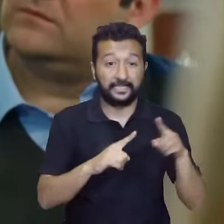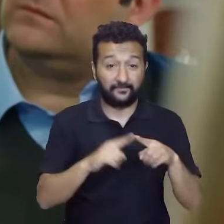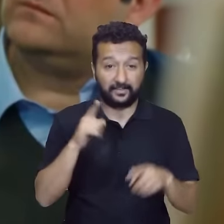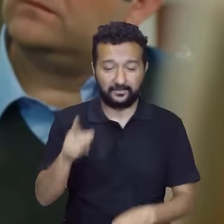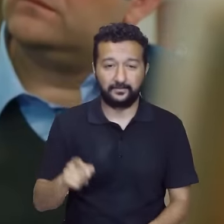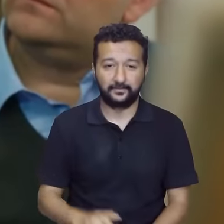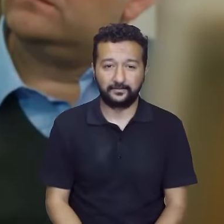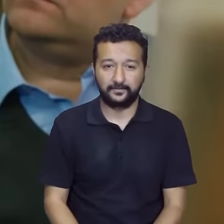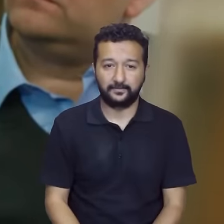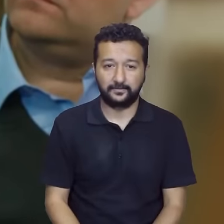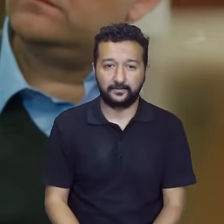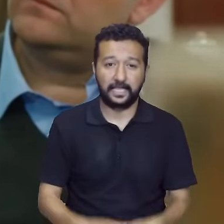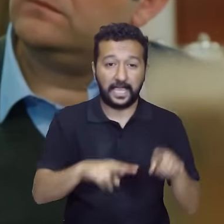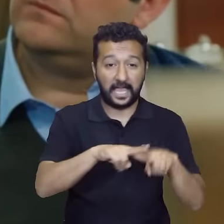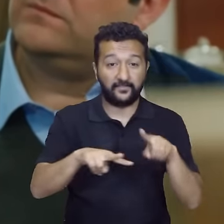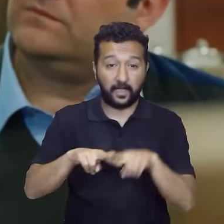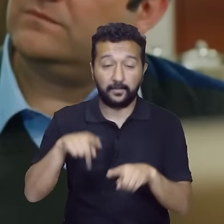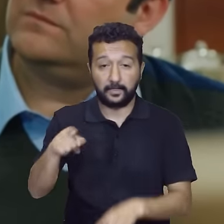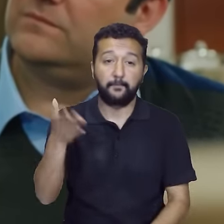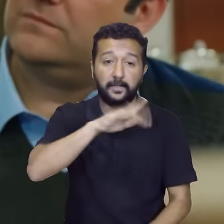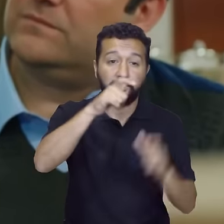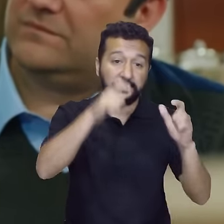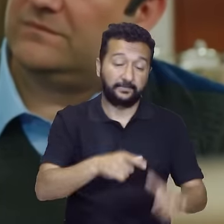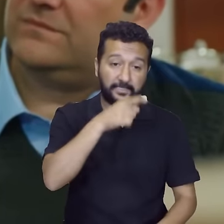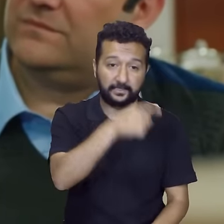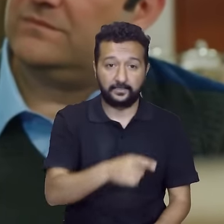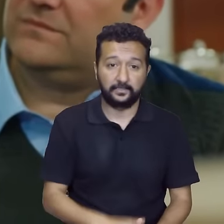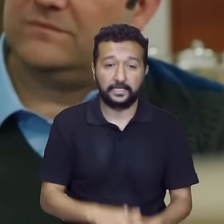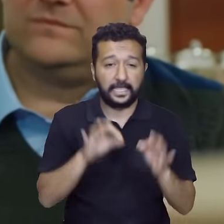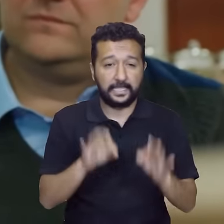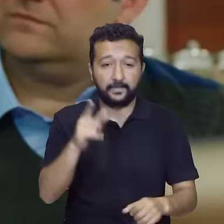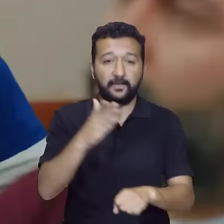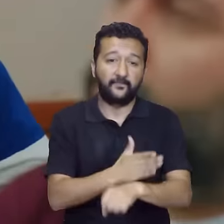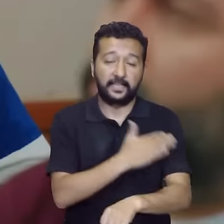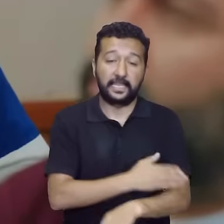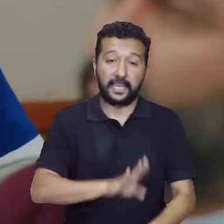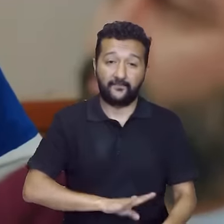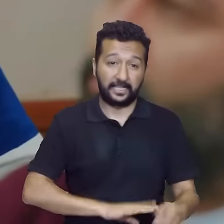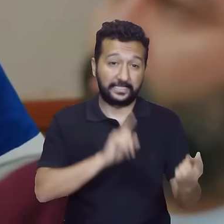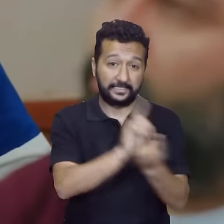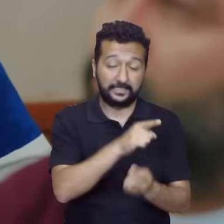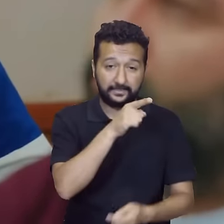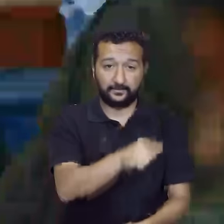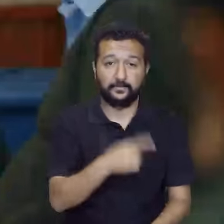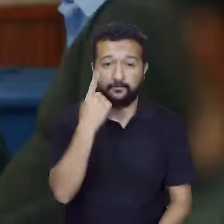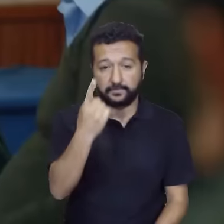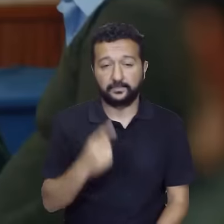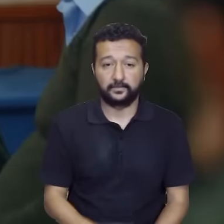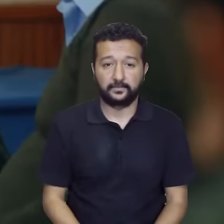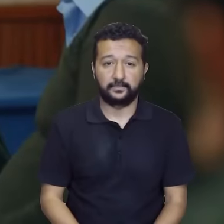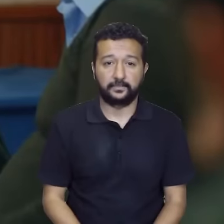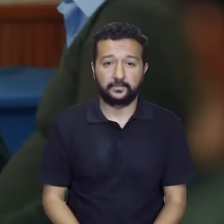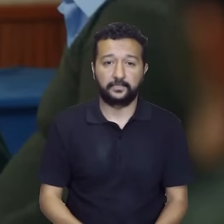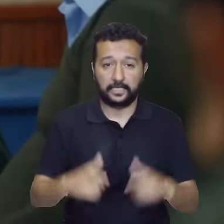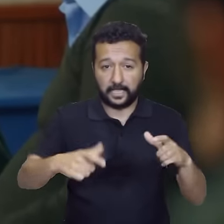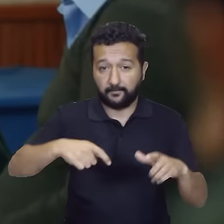Tatavlalı Arif Ahmet başka bir cephede yine bir vatan evladıyla bir